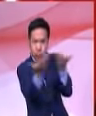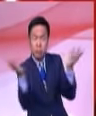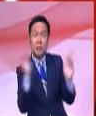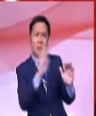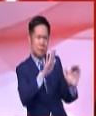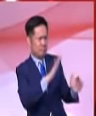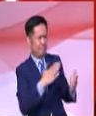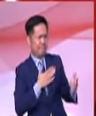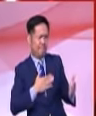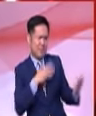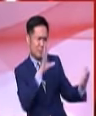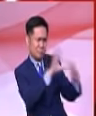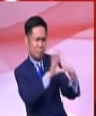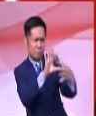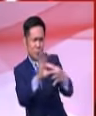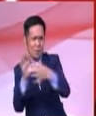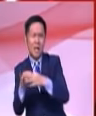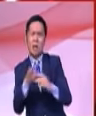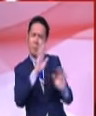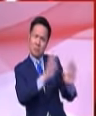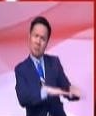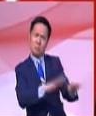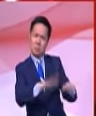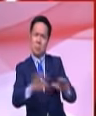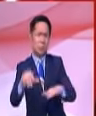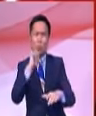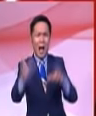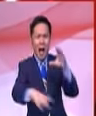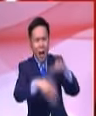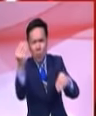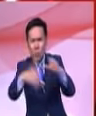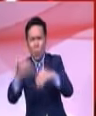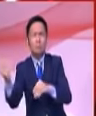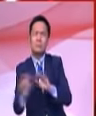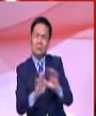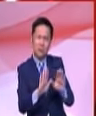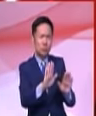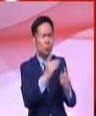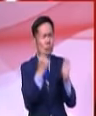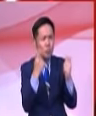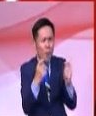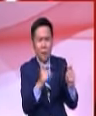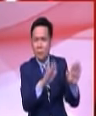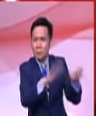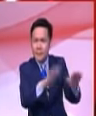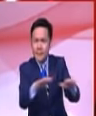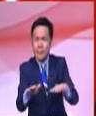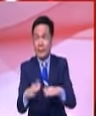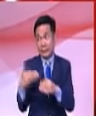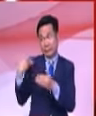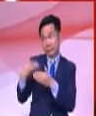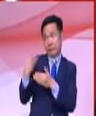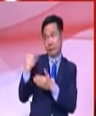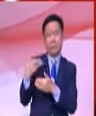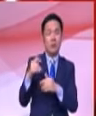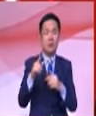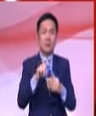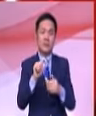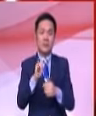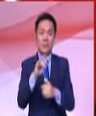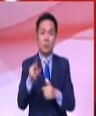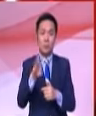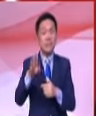dan menghadkan pergerakan masing-masing dalam tempoh PKPB khusus yang dilaksanakan di Sibu sejak Khamis lalu hingga 26